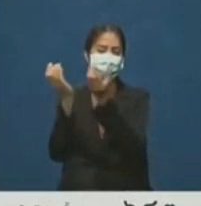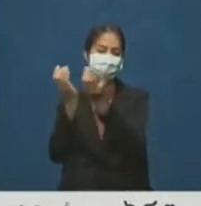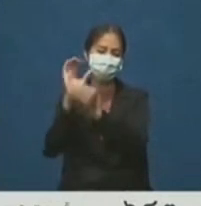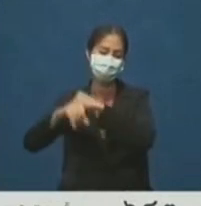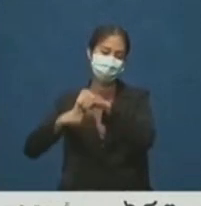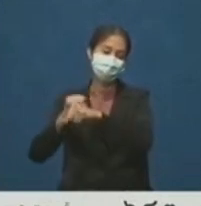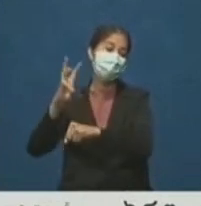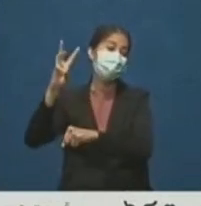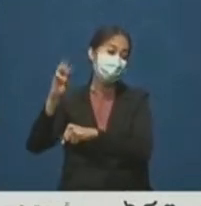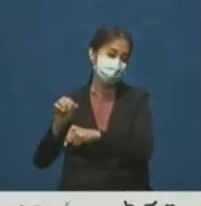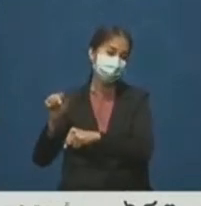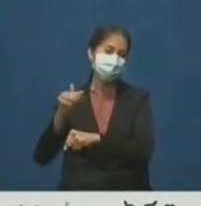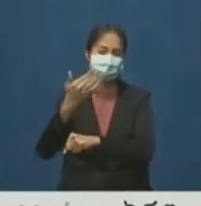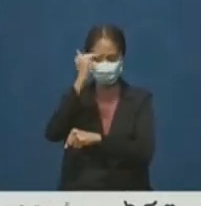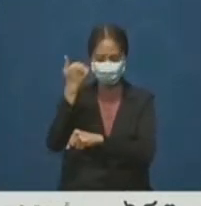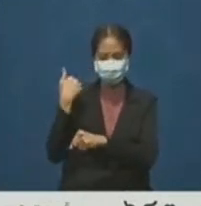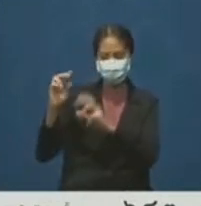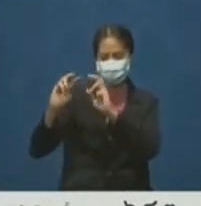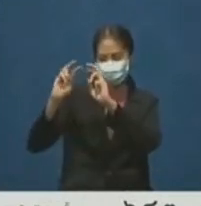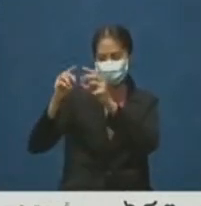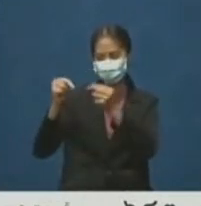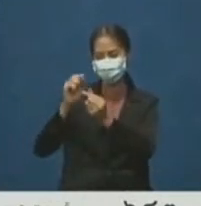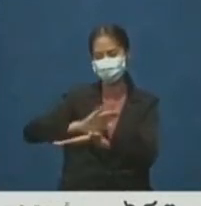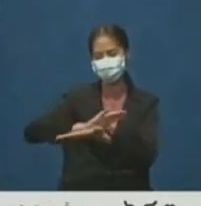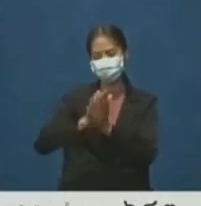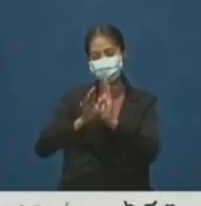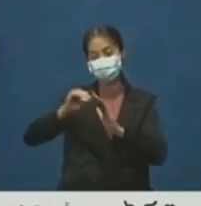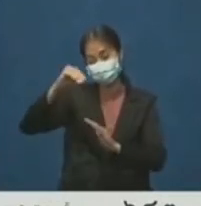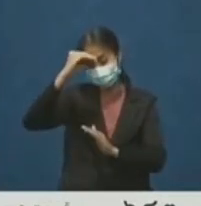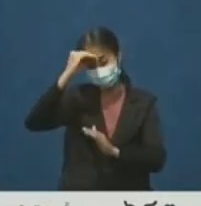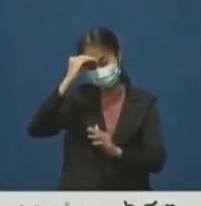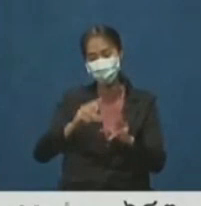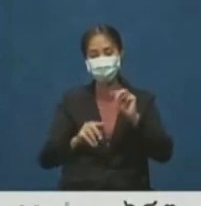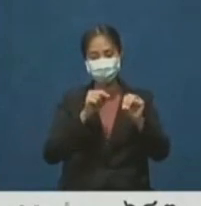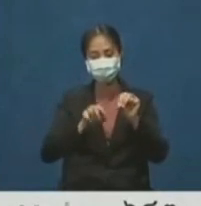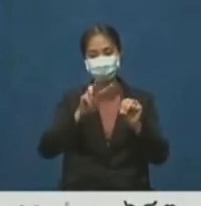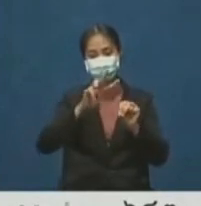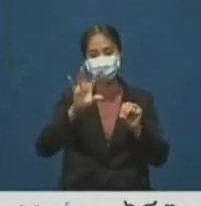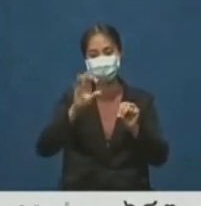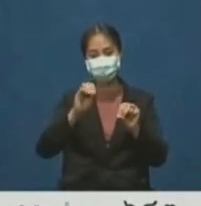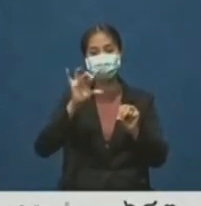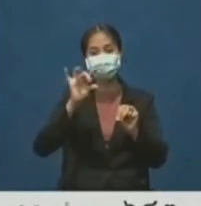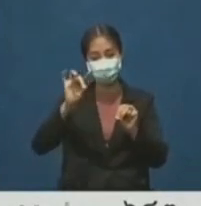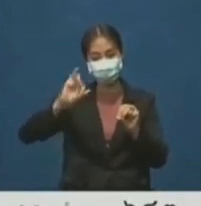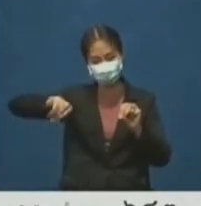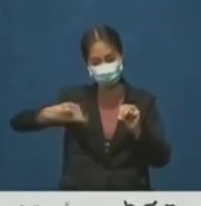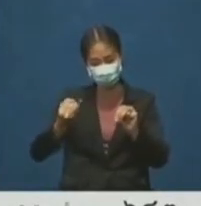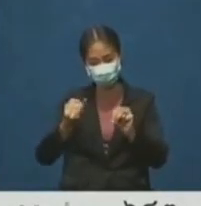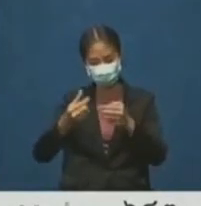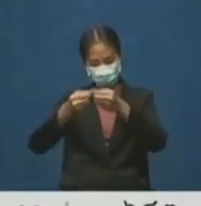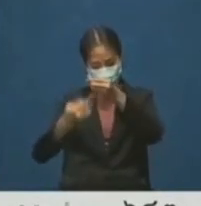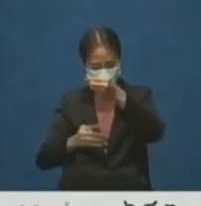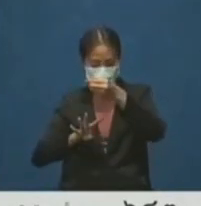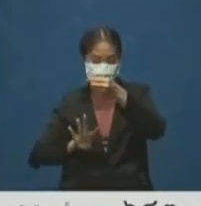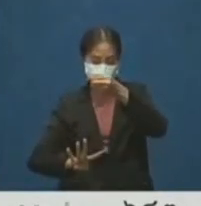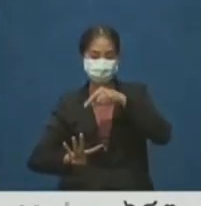ยเขามีเรื่องการปฏิรูปการศึกษาไว้ในมาตรา258ข้อจอดจานโดยเฉพาะในข้อ